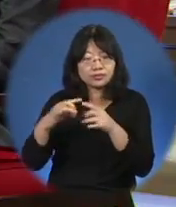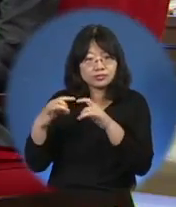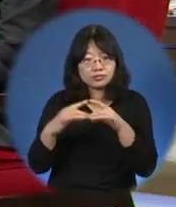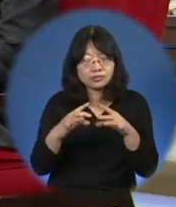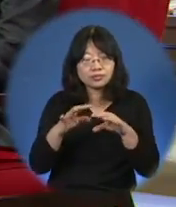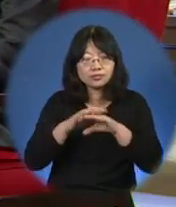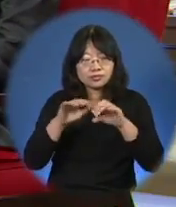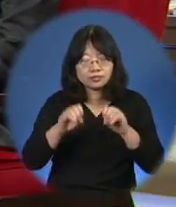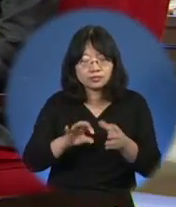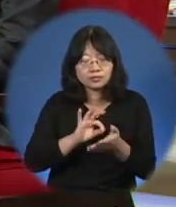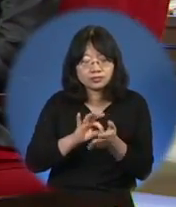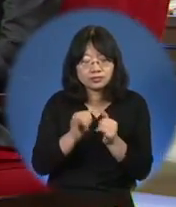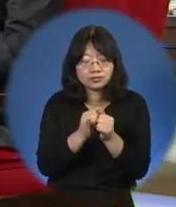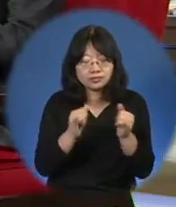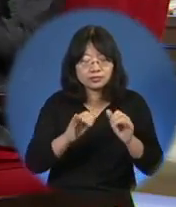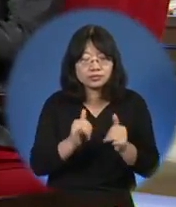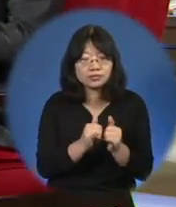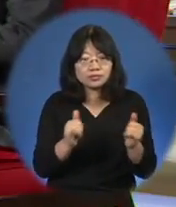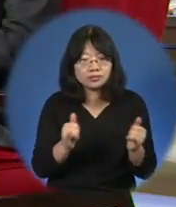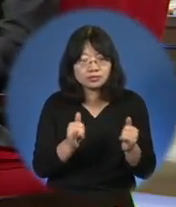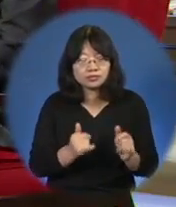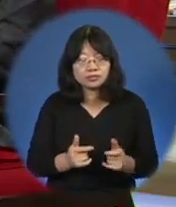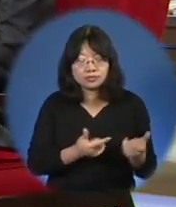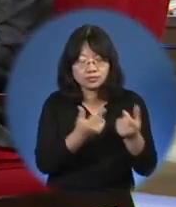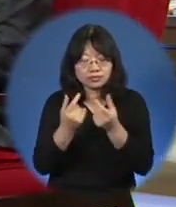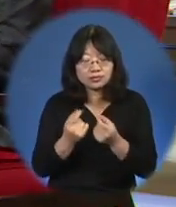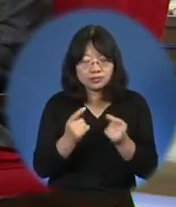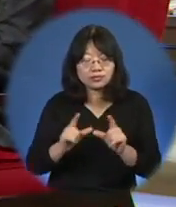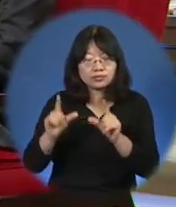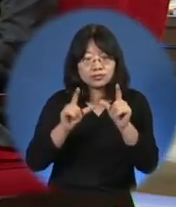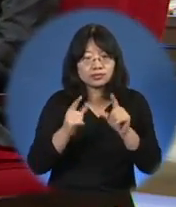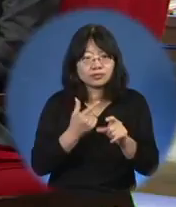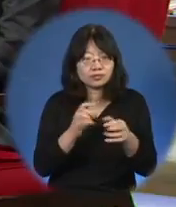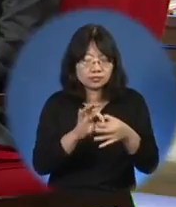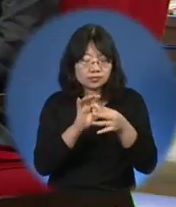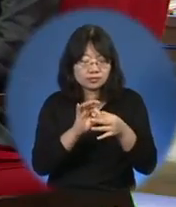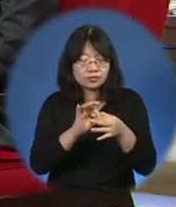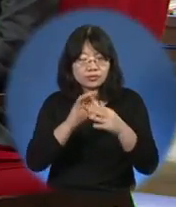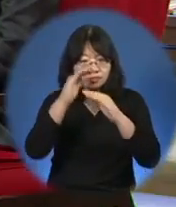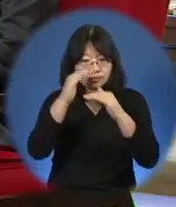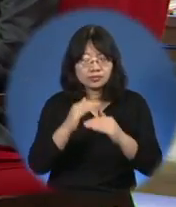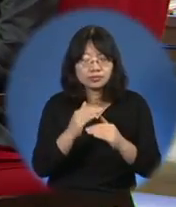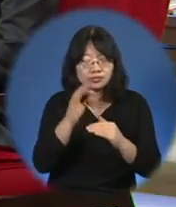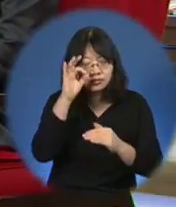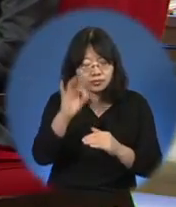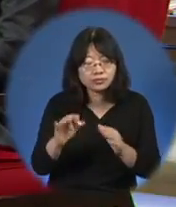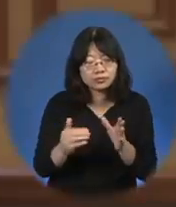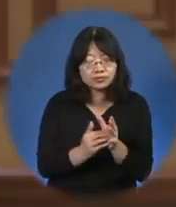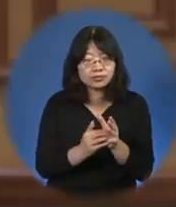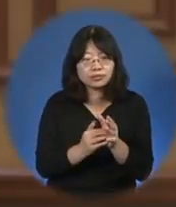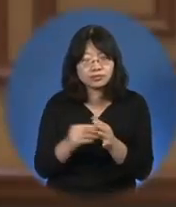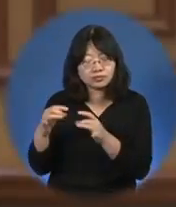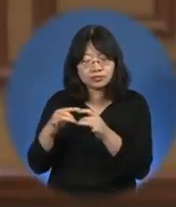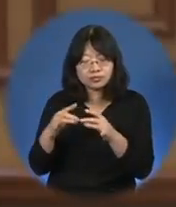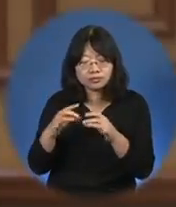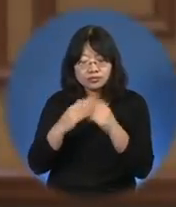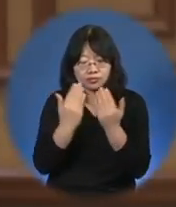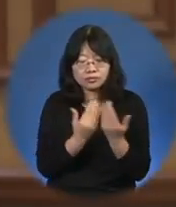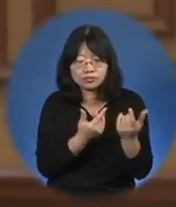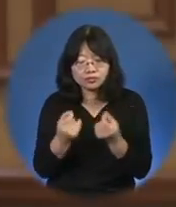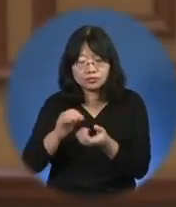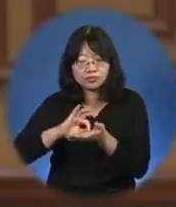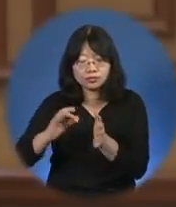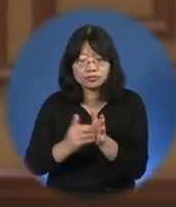에너지의 소비자인 국민 전체의 삶에 영향을 줄 수 있는 그런 예. 사안으로 봤습니다. 그래서 뭐 전기 안 쓰는 사람